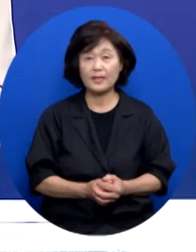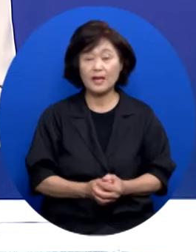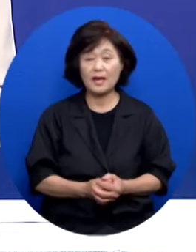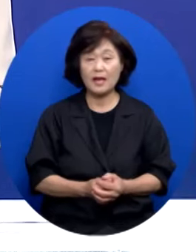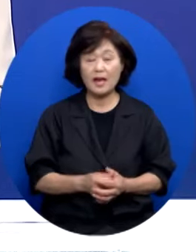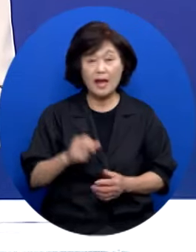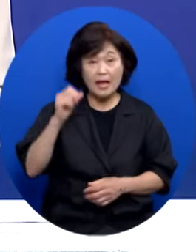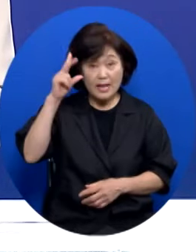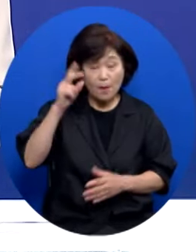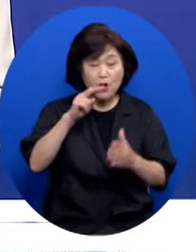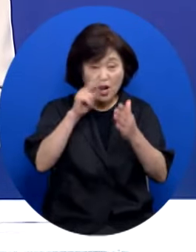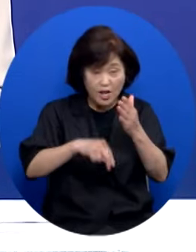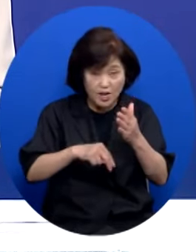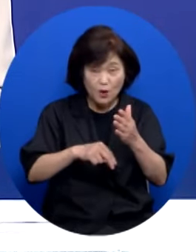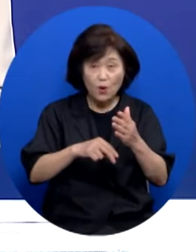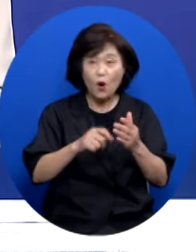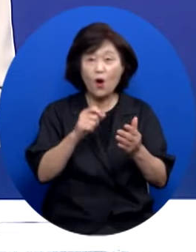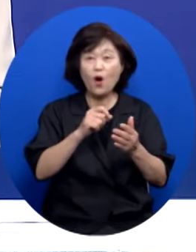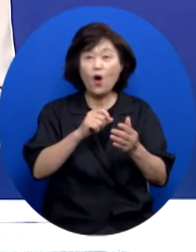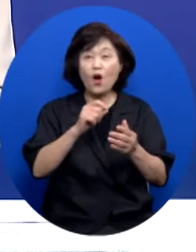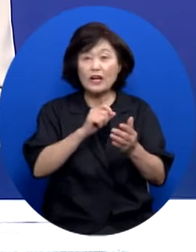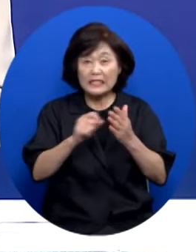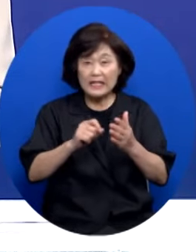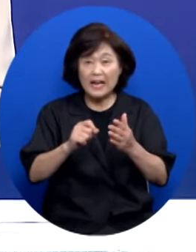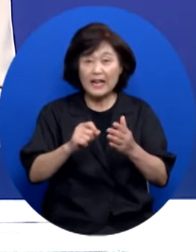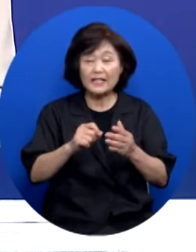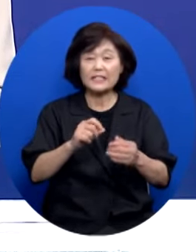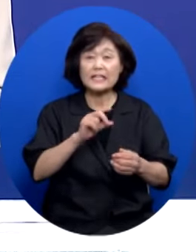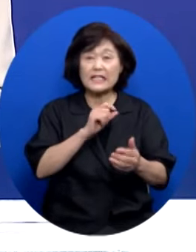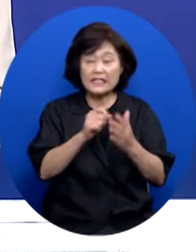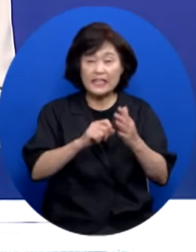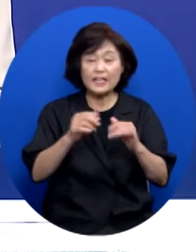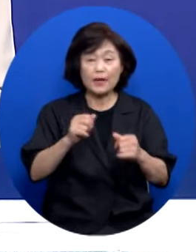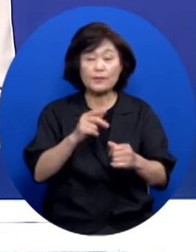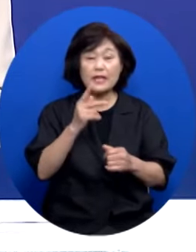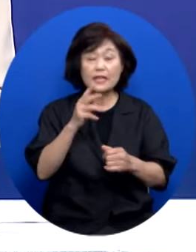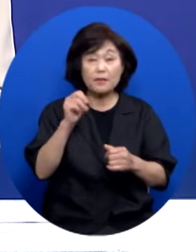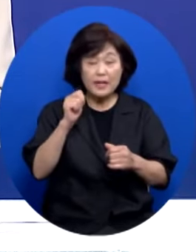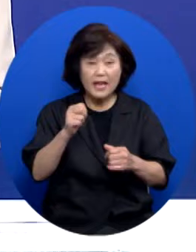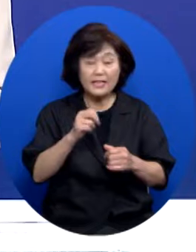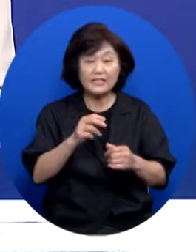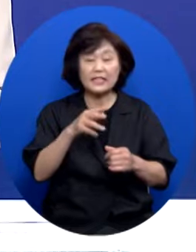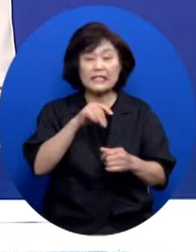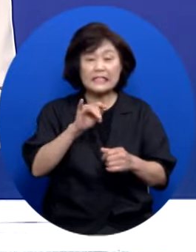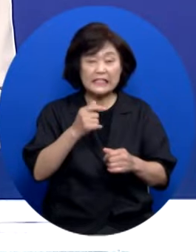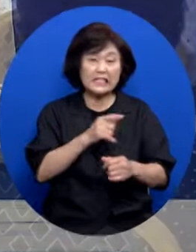잠언 읽고 잠언 쓰자 저자 KBS 전화 아나운서 신은경 권사가 북콘서트를